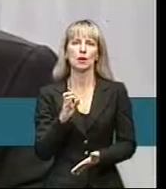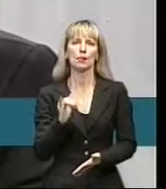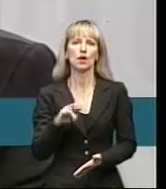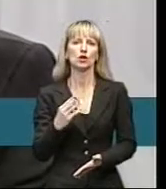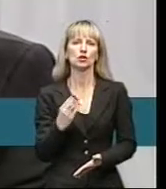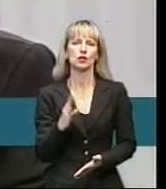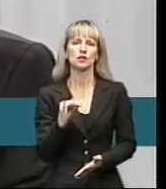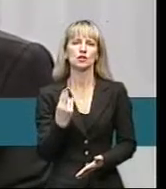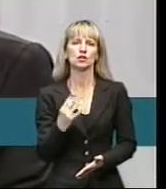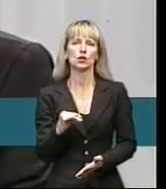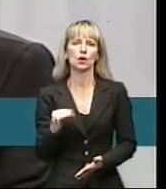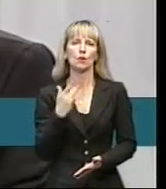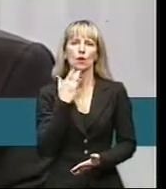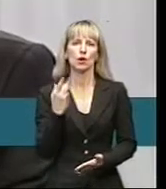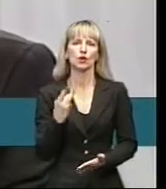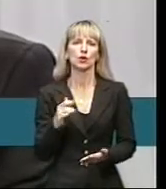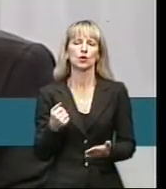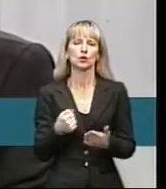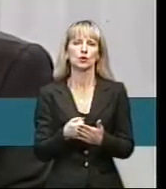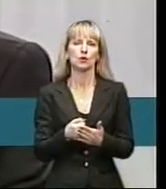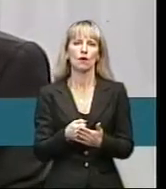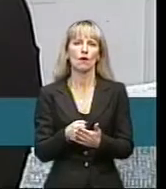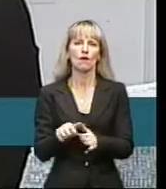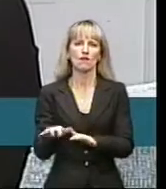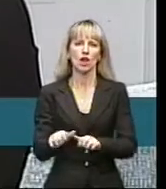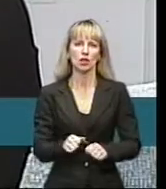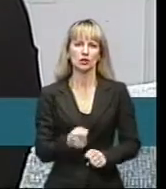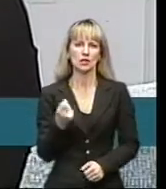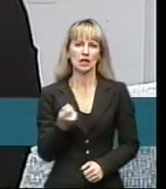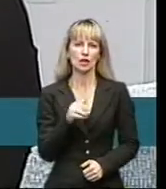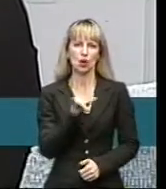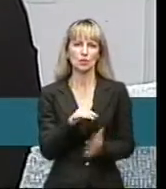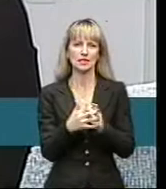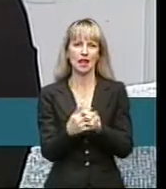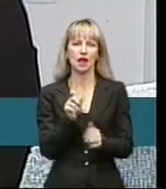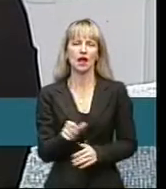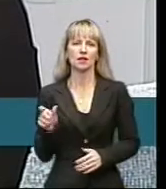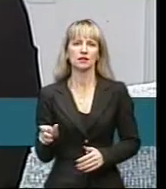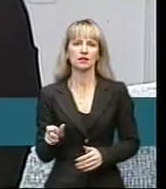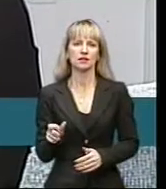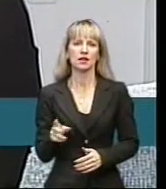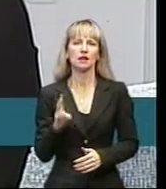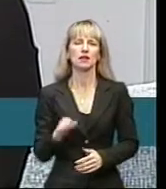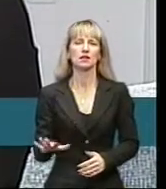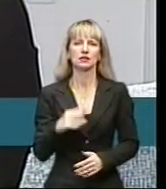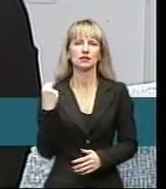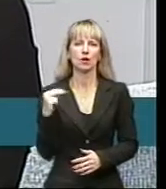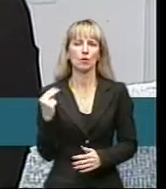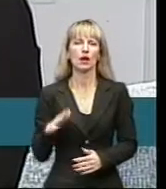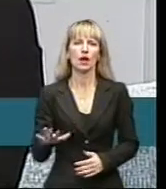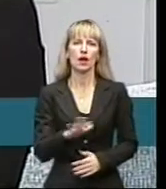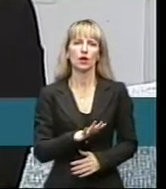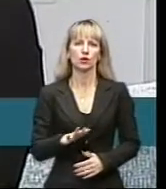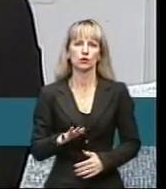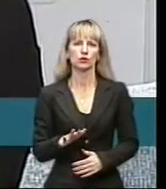щодо вилучення у селян зерна? Найперше тому, що на території Запорізького